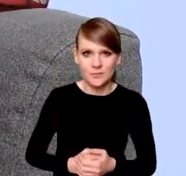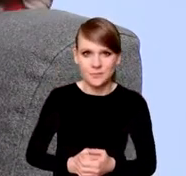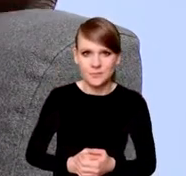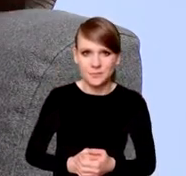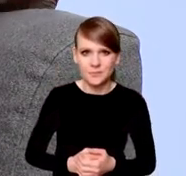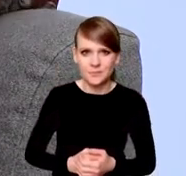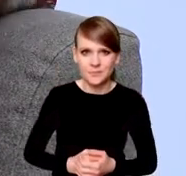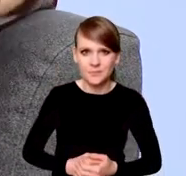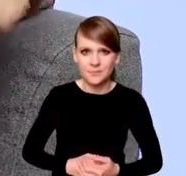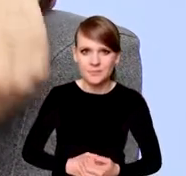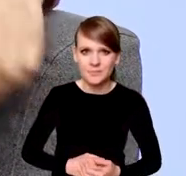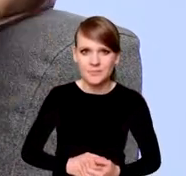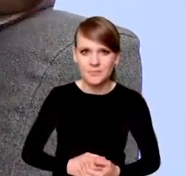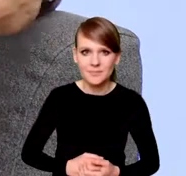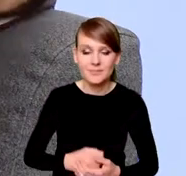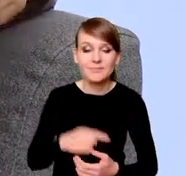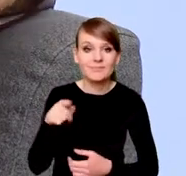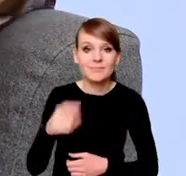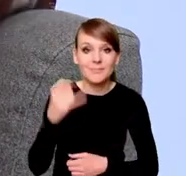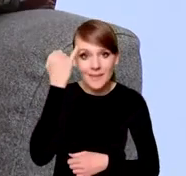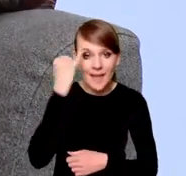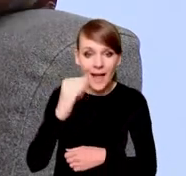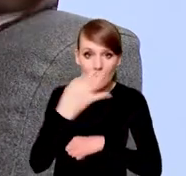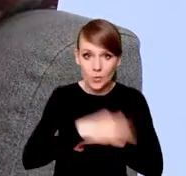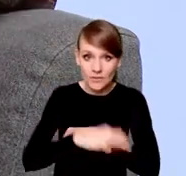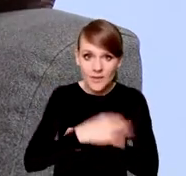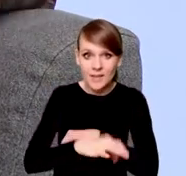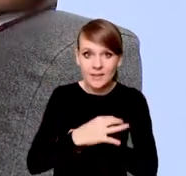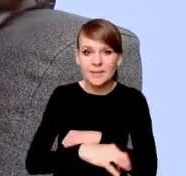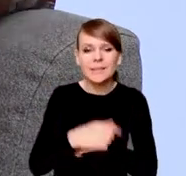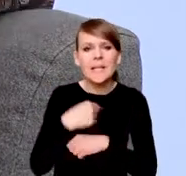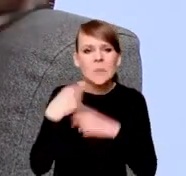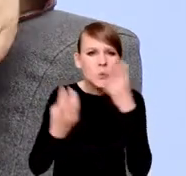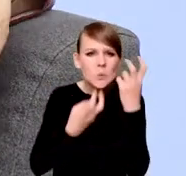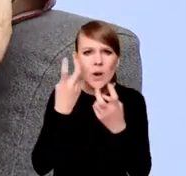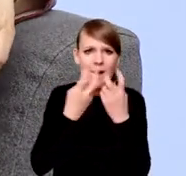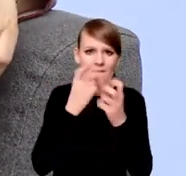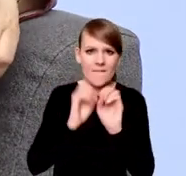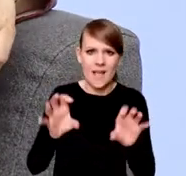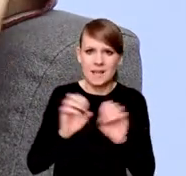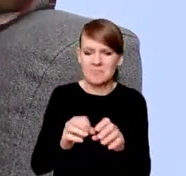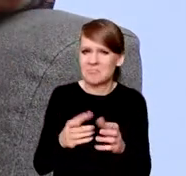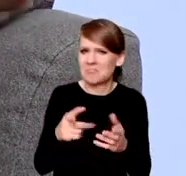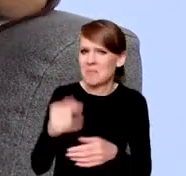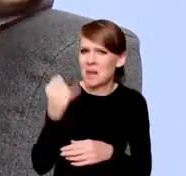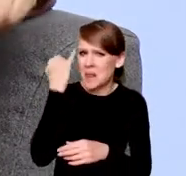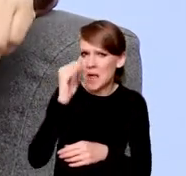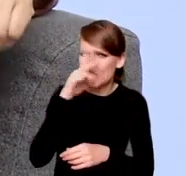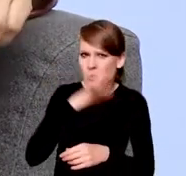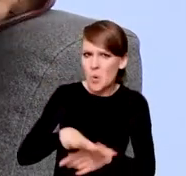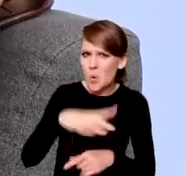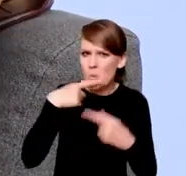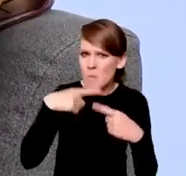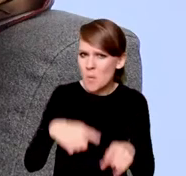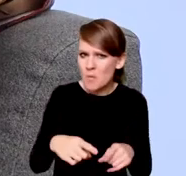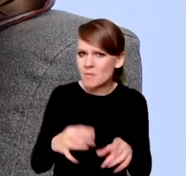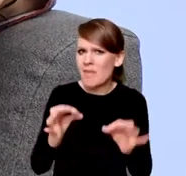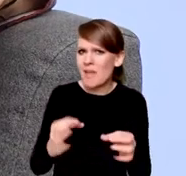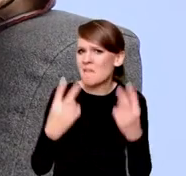Szukałam w samej idei uniwersytetu wyjaśnienia, dlaczego ta idea społecznej odpowiedzialności teraz jest tak